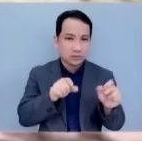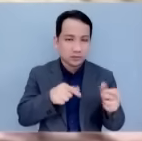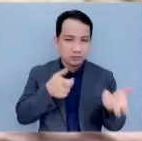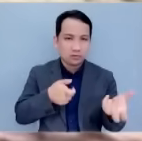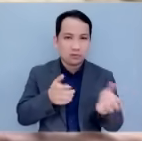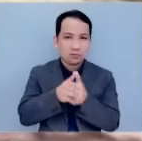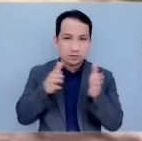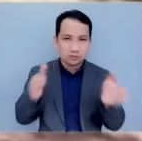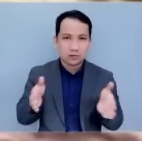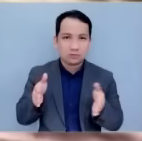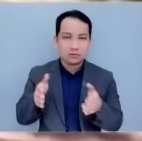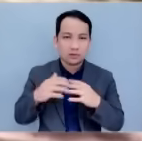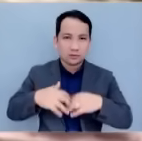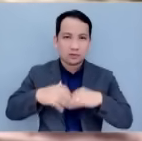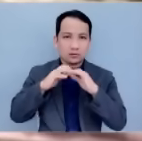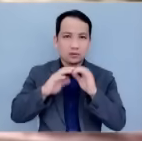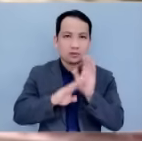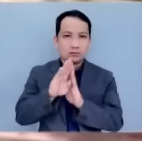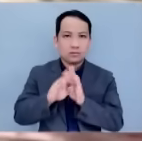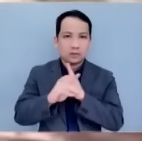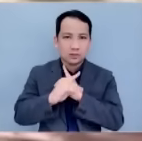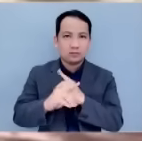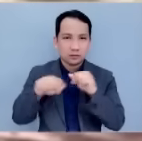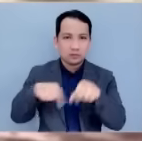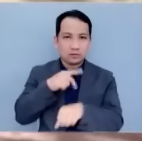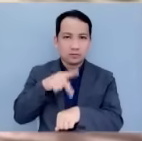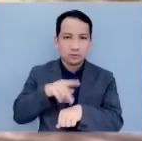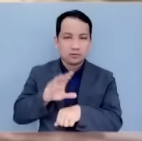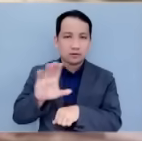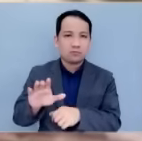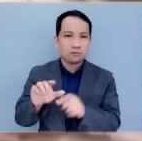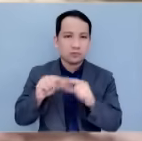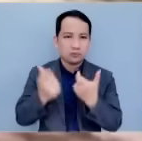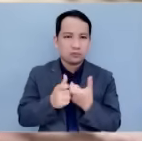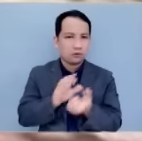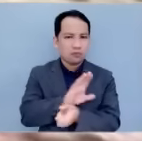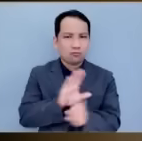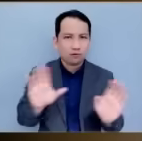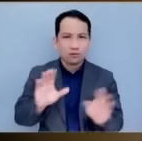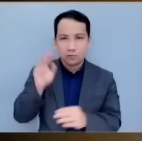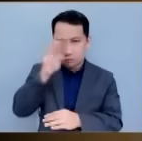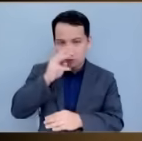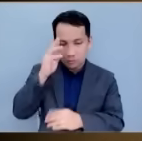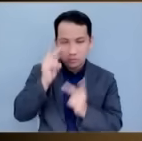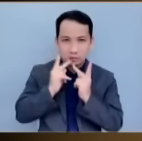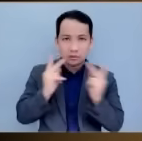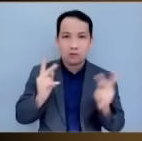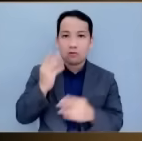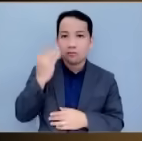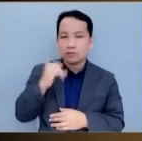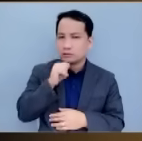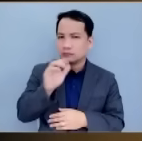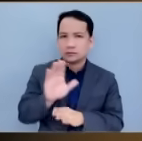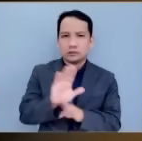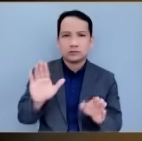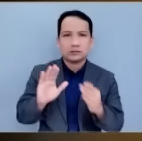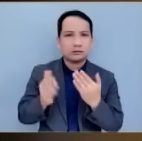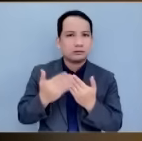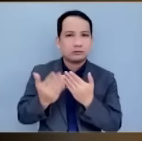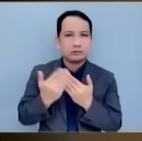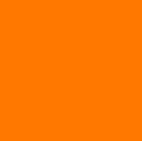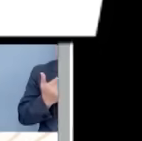para mapalakas ang depensa ng bansa. Higit pa ng grupo, walang dapat ikabahala ang publiko, lalo't hindi madaling bumili ng baril sa